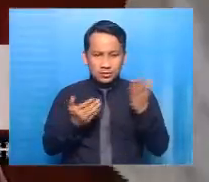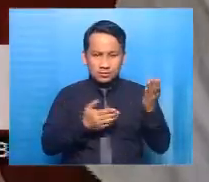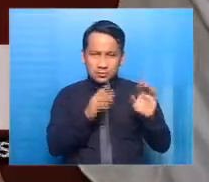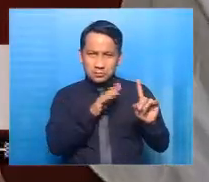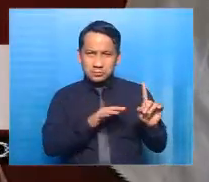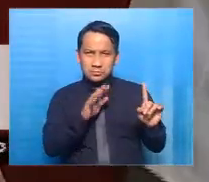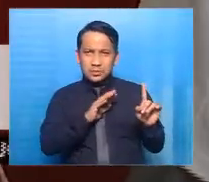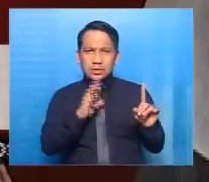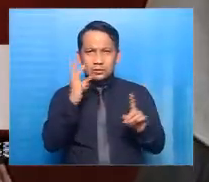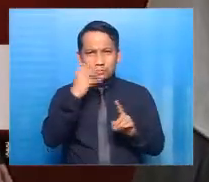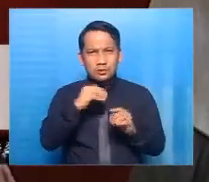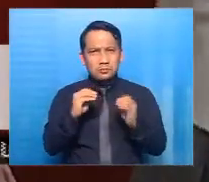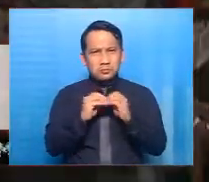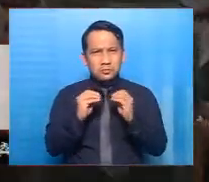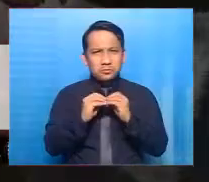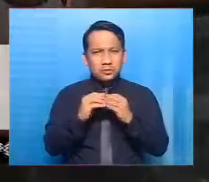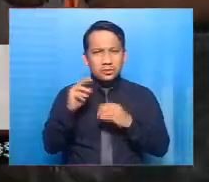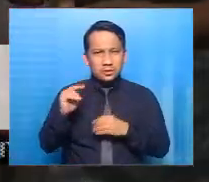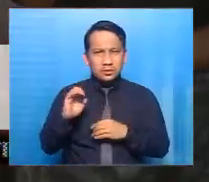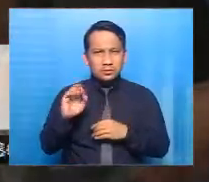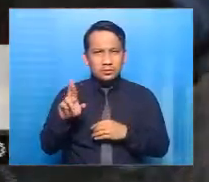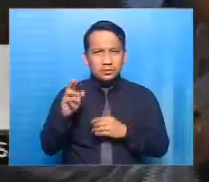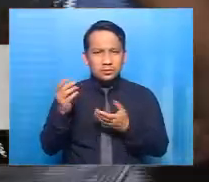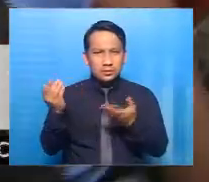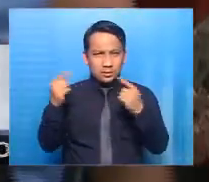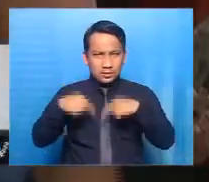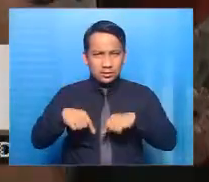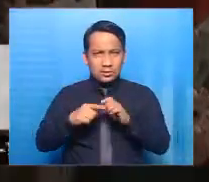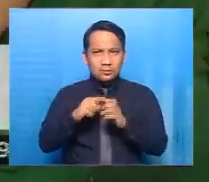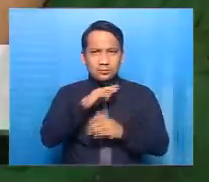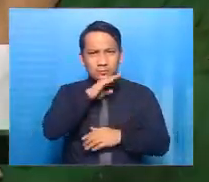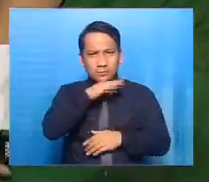rin sila para matiyak na sa Metro Manila mapupunta mga